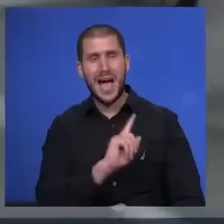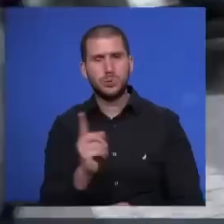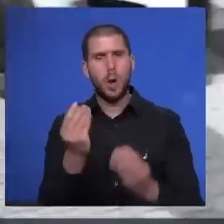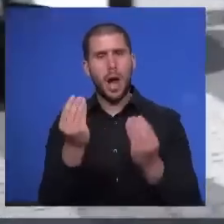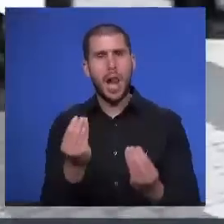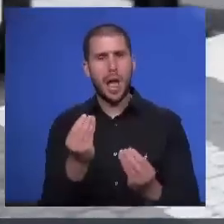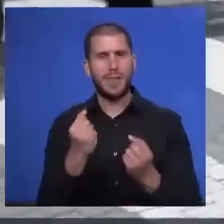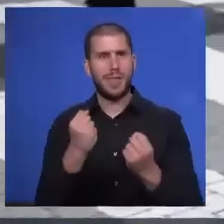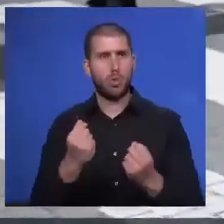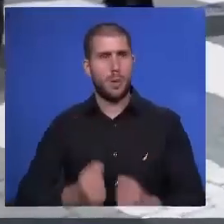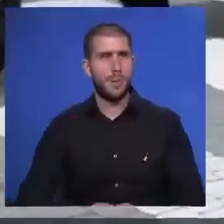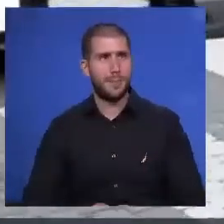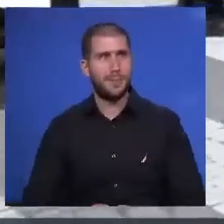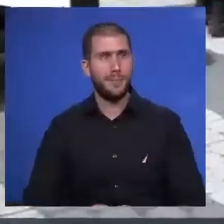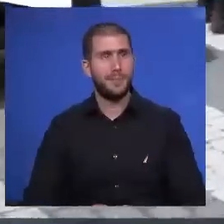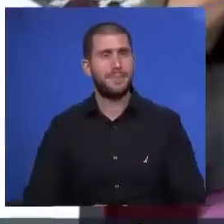תנועה.